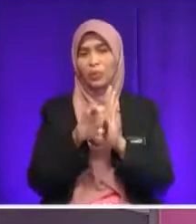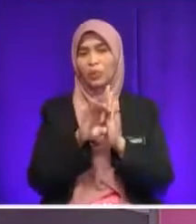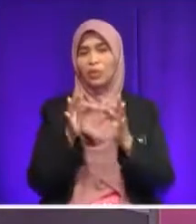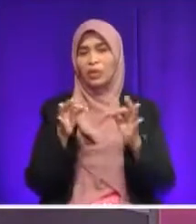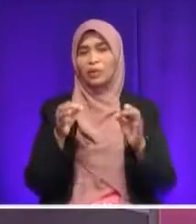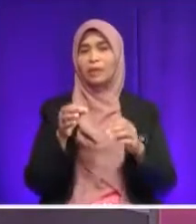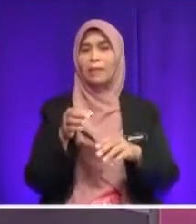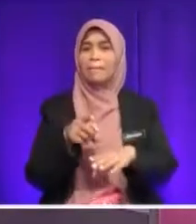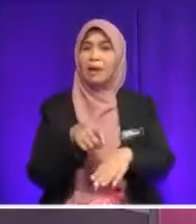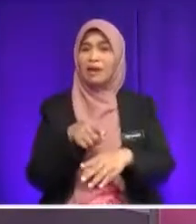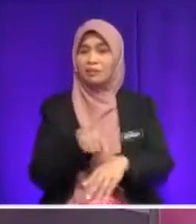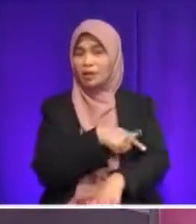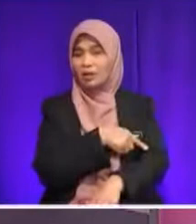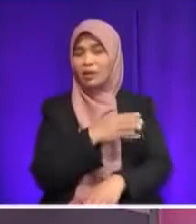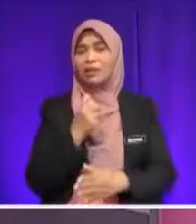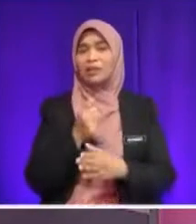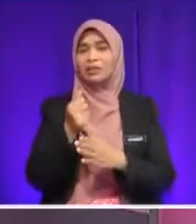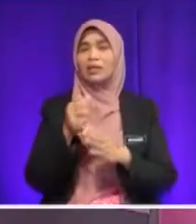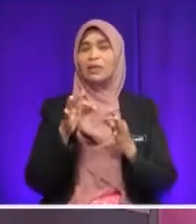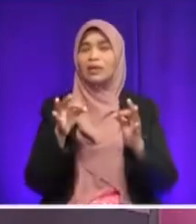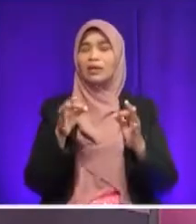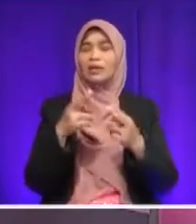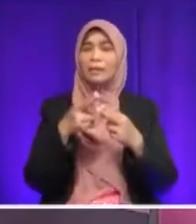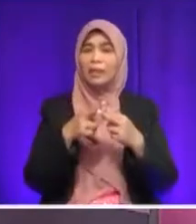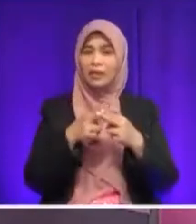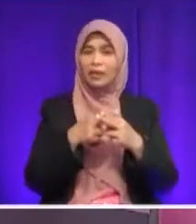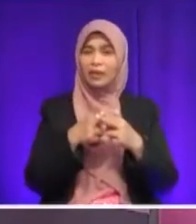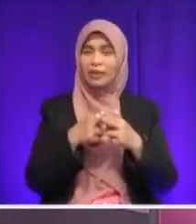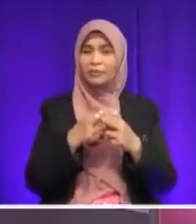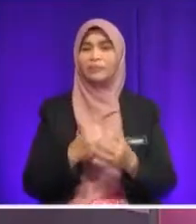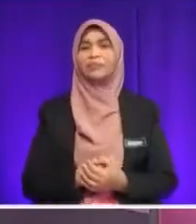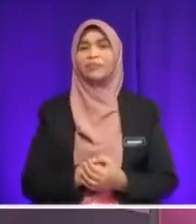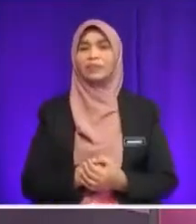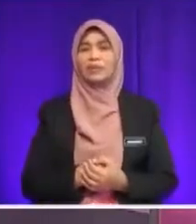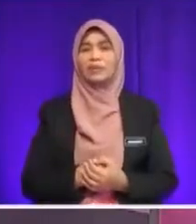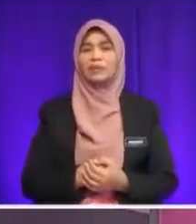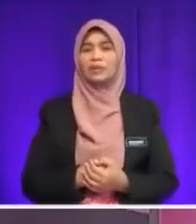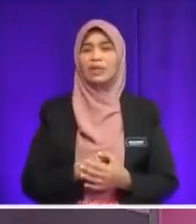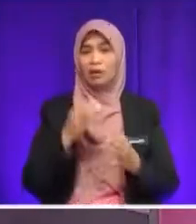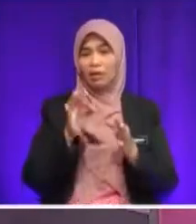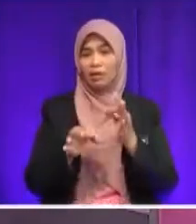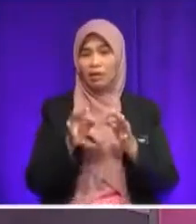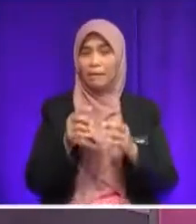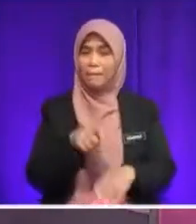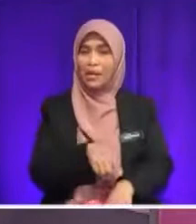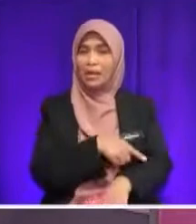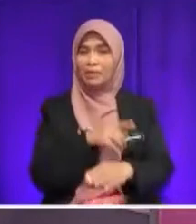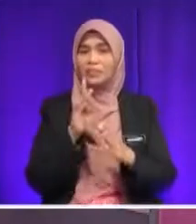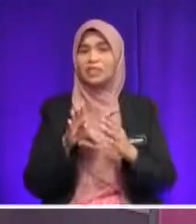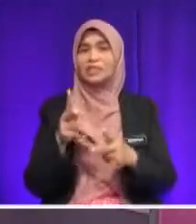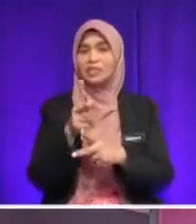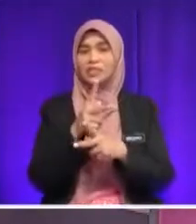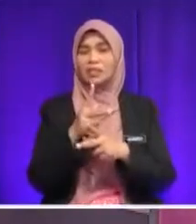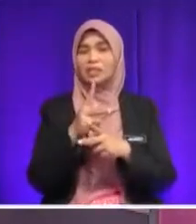panjang Adik oleh PD tuh tak pelesir lagi kita kayak gini banyak pun dapat habis Kayaknya baru yang panjang tuh berhati-hati